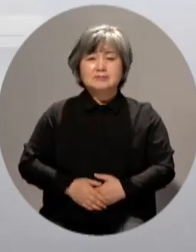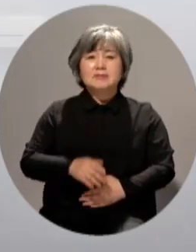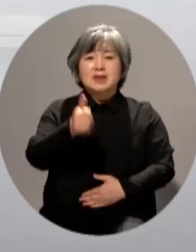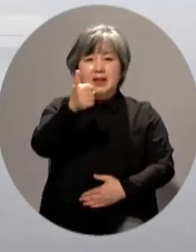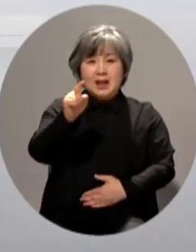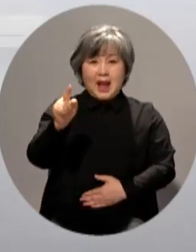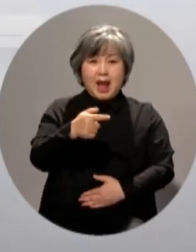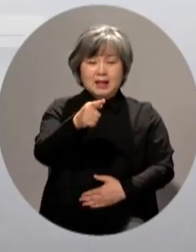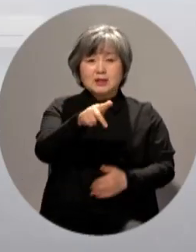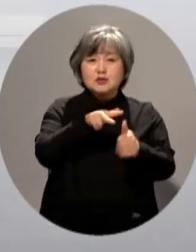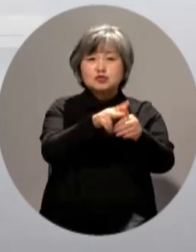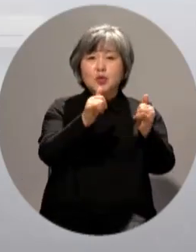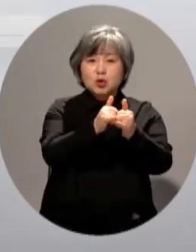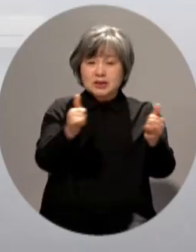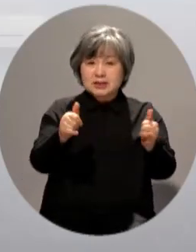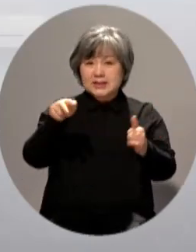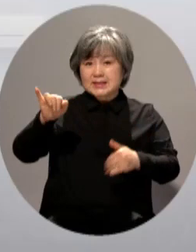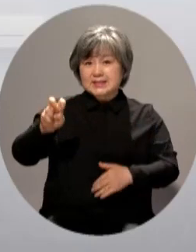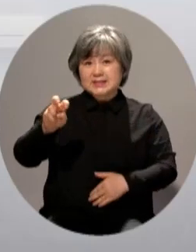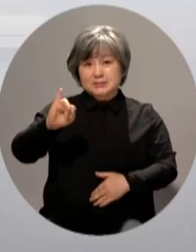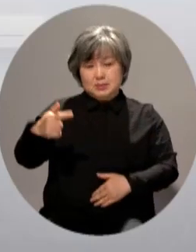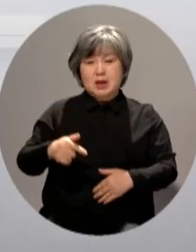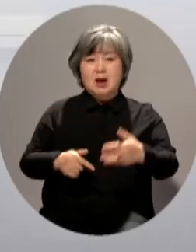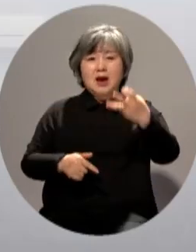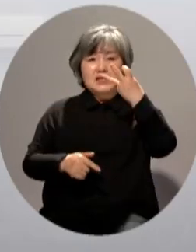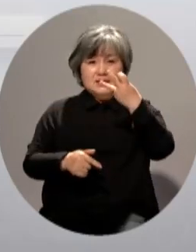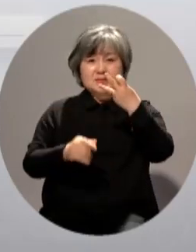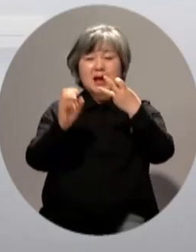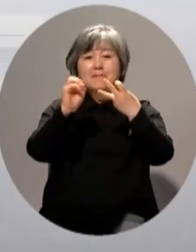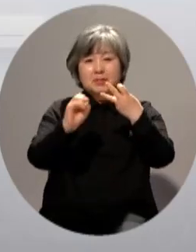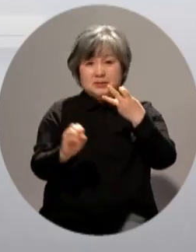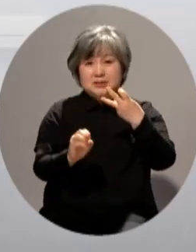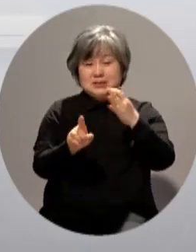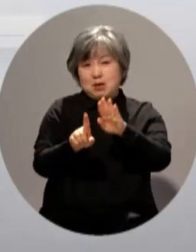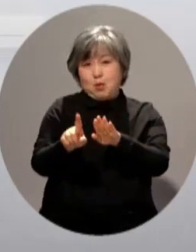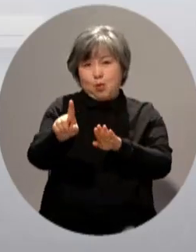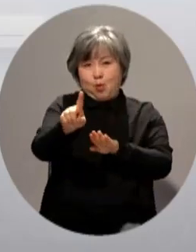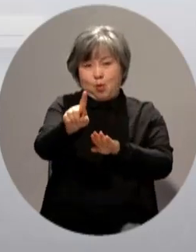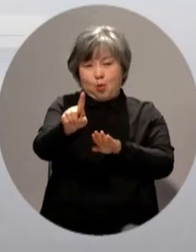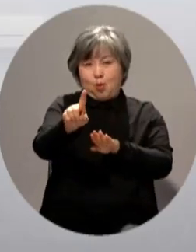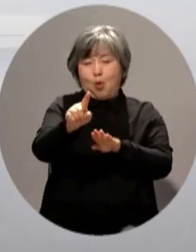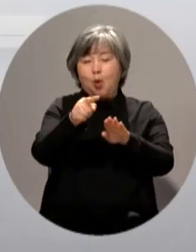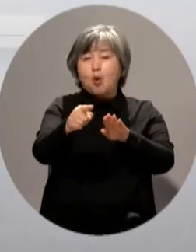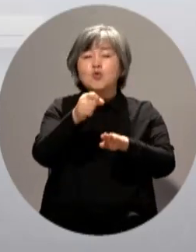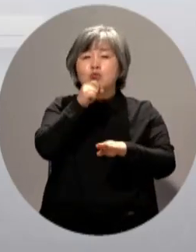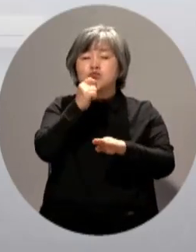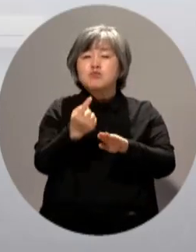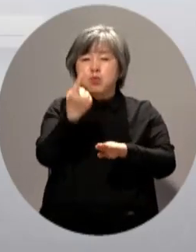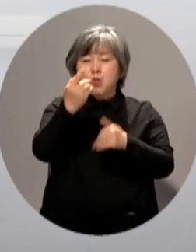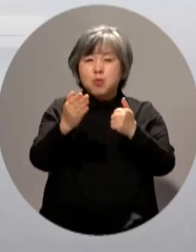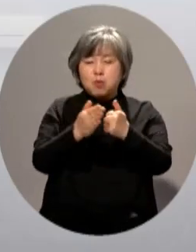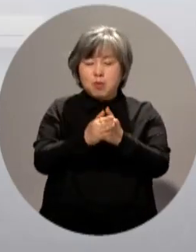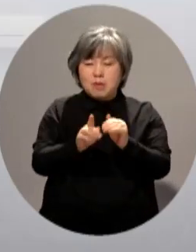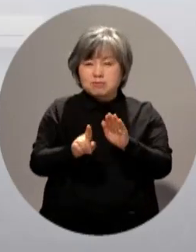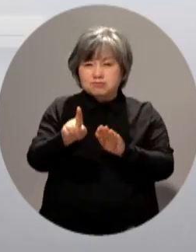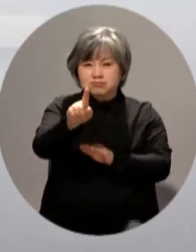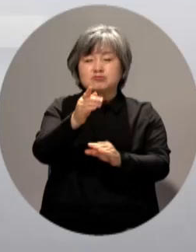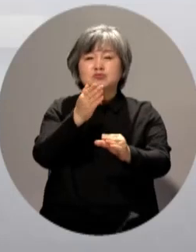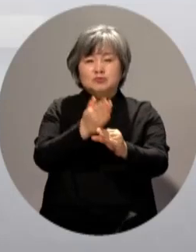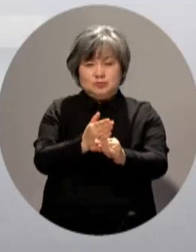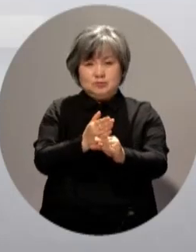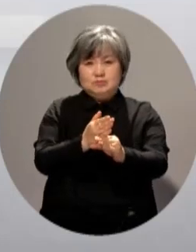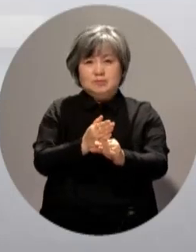1 안수 후보는 2위인 신 민 후보를 13% 포인트 앞질러 오차범위 밖에서 선두를 보였습니다